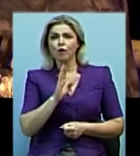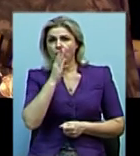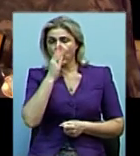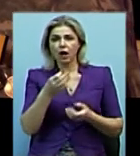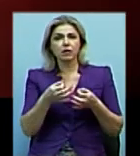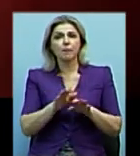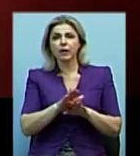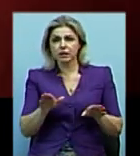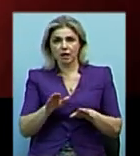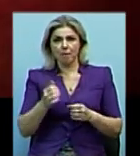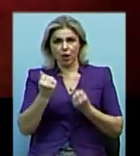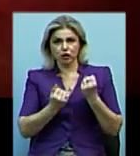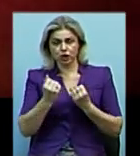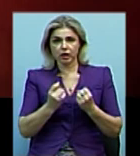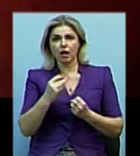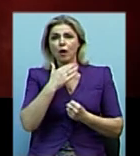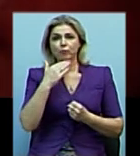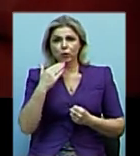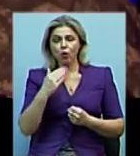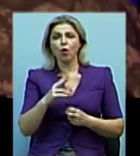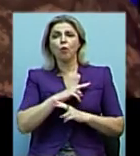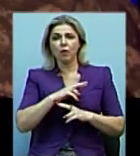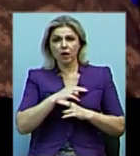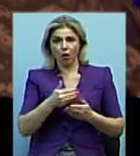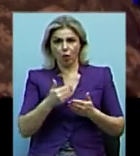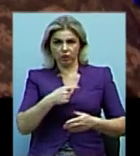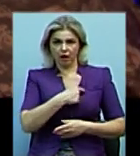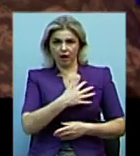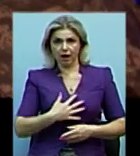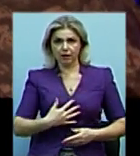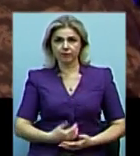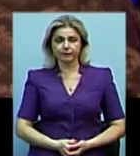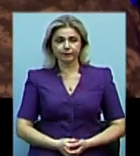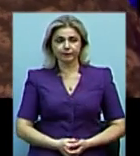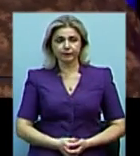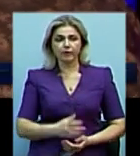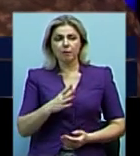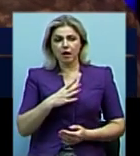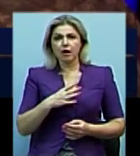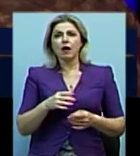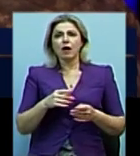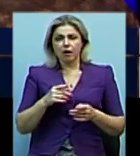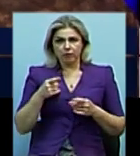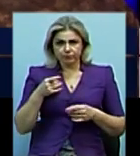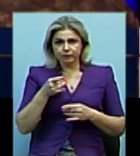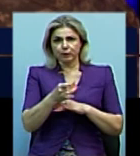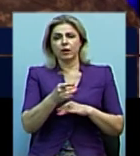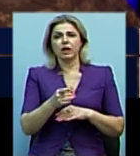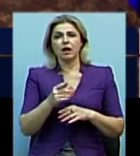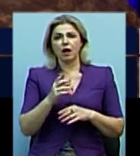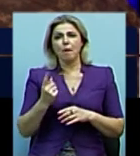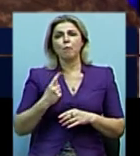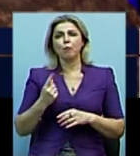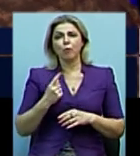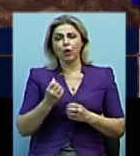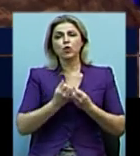машини, через що частина військових померли від ран. Днем пройшли блокпости сепаратистів у Старобєшево.